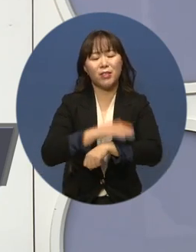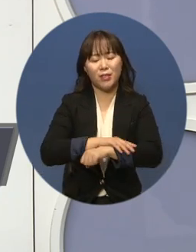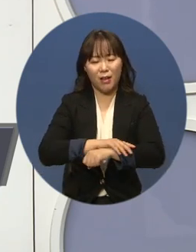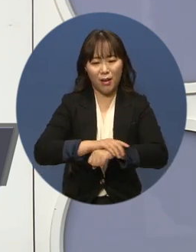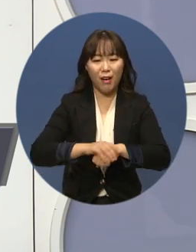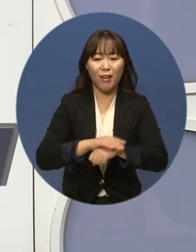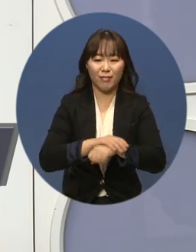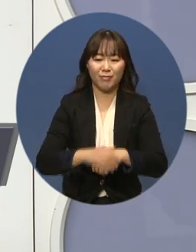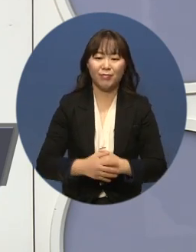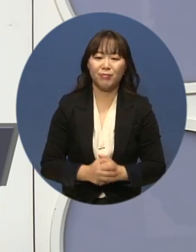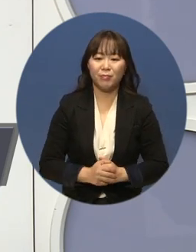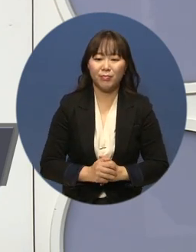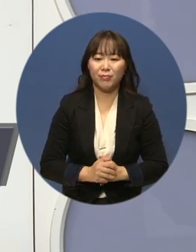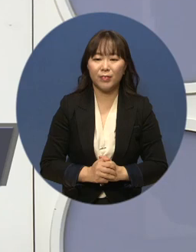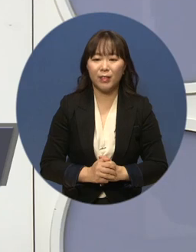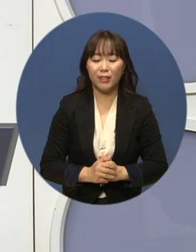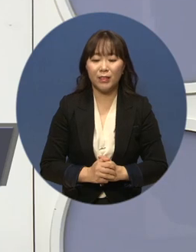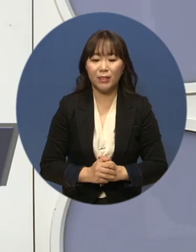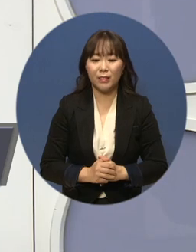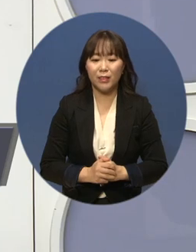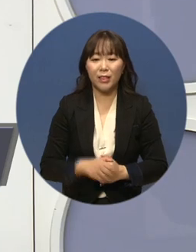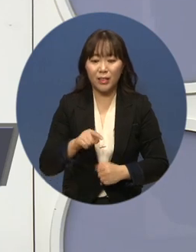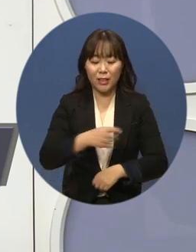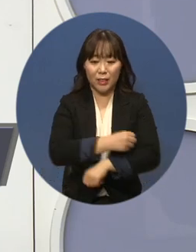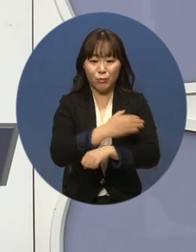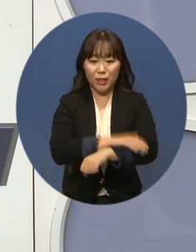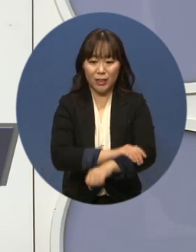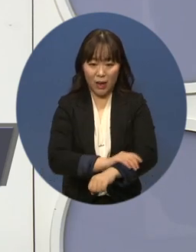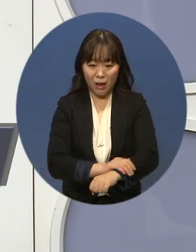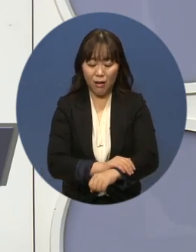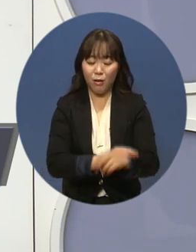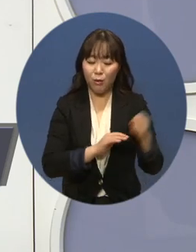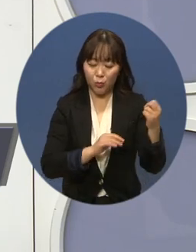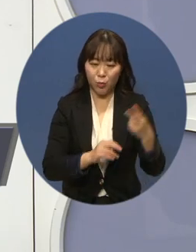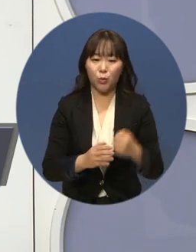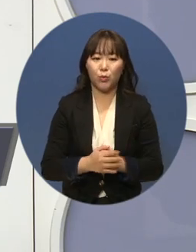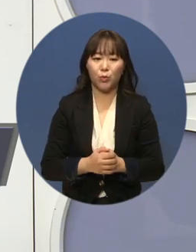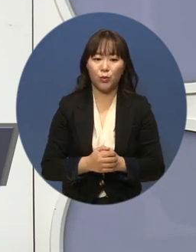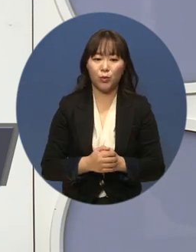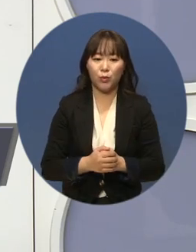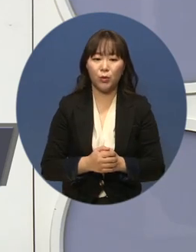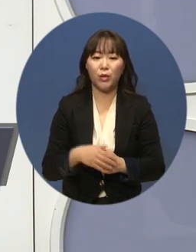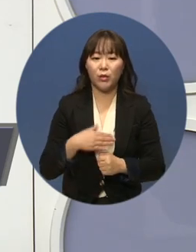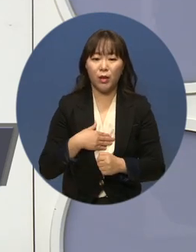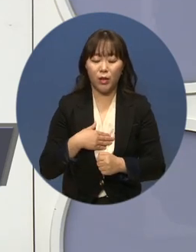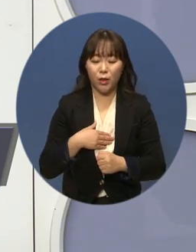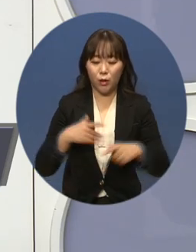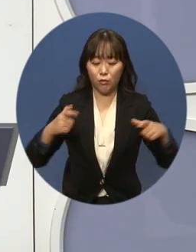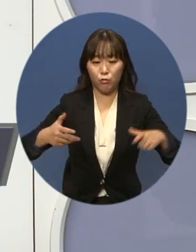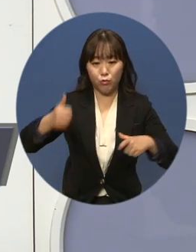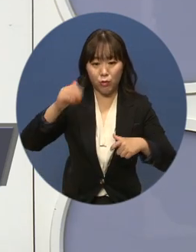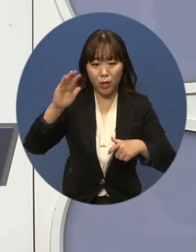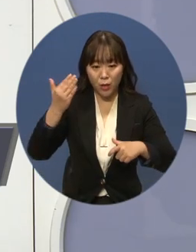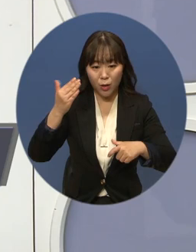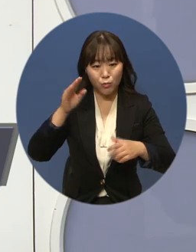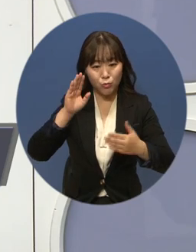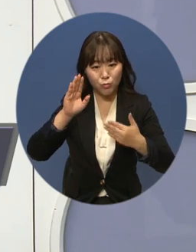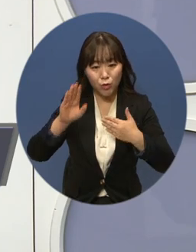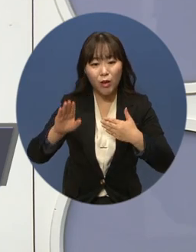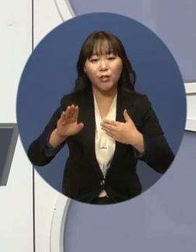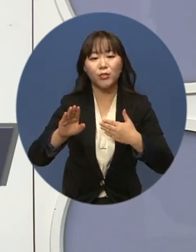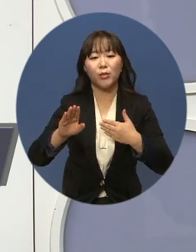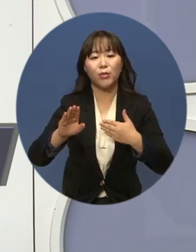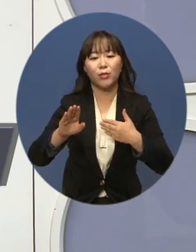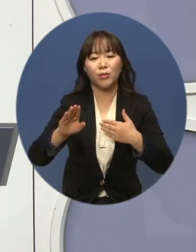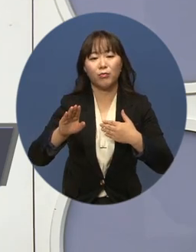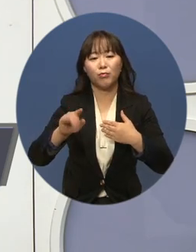잘 됐죠. 그리고 그 신문 잘 된 거 하고 그거는 이제 제가 군수되기 전까지 군수되고 나서 이제 사직을